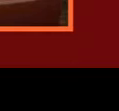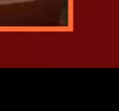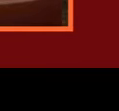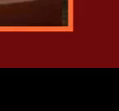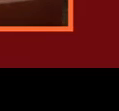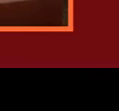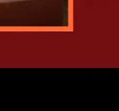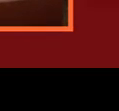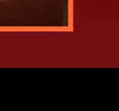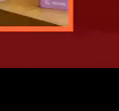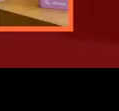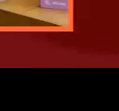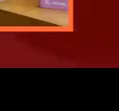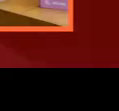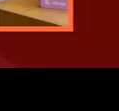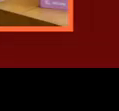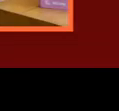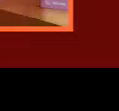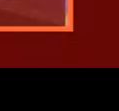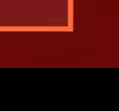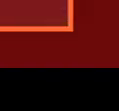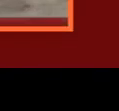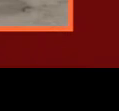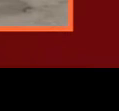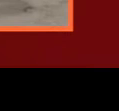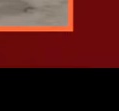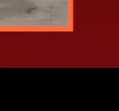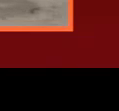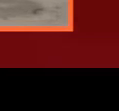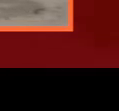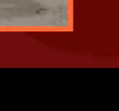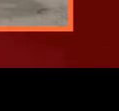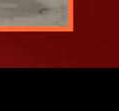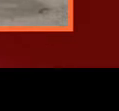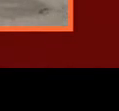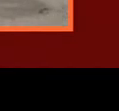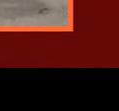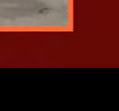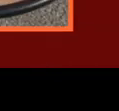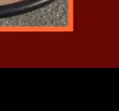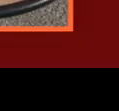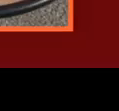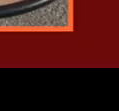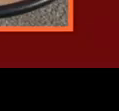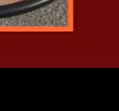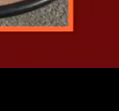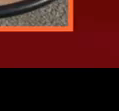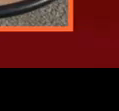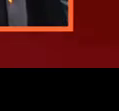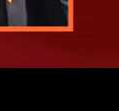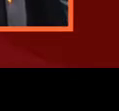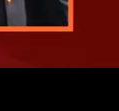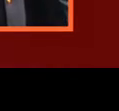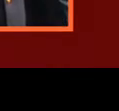«Турбота». Таке рішення прийняли сьогодні депутати облради. У День рятувальника в Тернополі нагородили 315